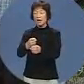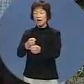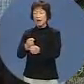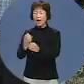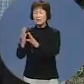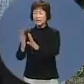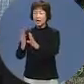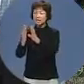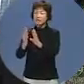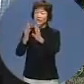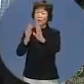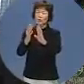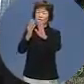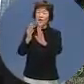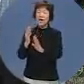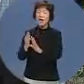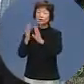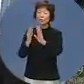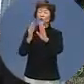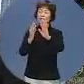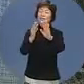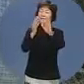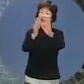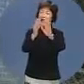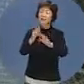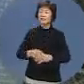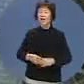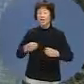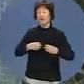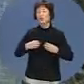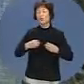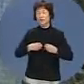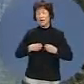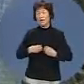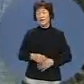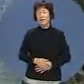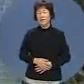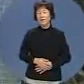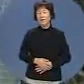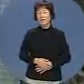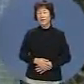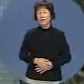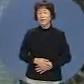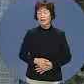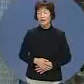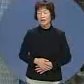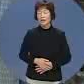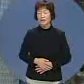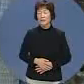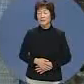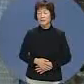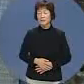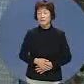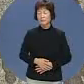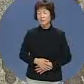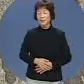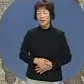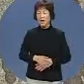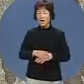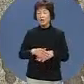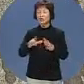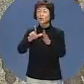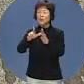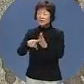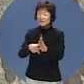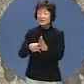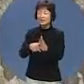に登って修行しておった。だからそういう信仰の厚い人たちが行者さんの